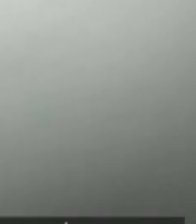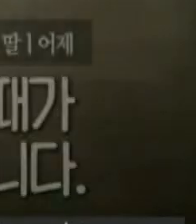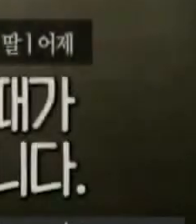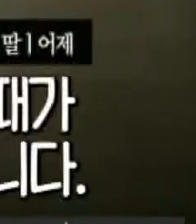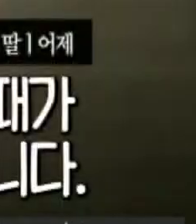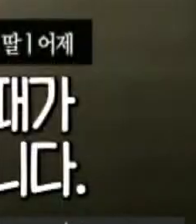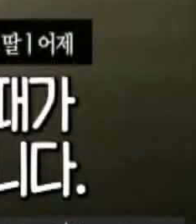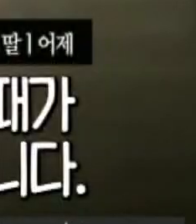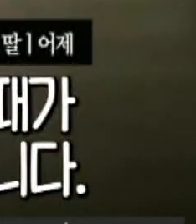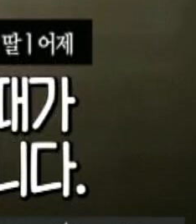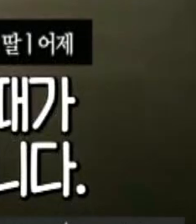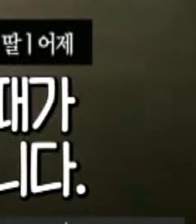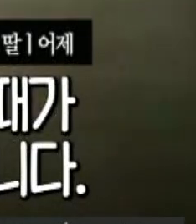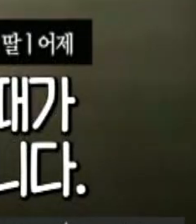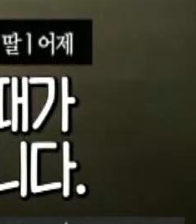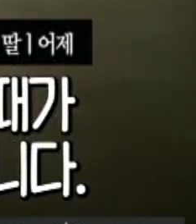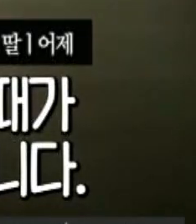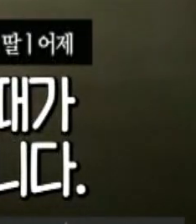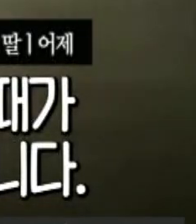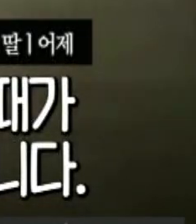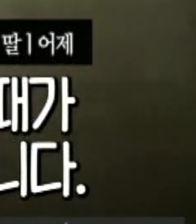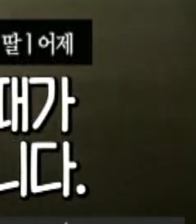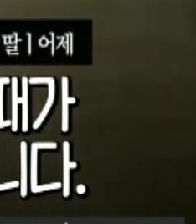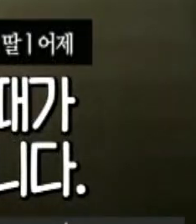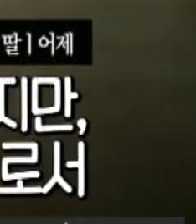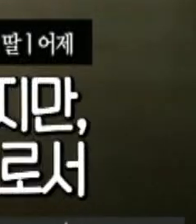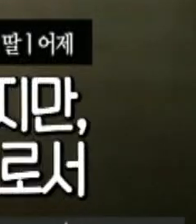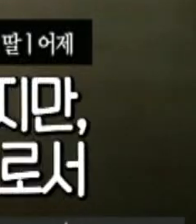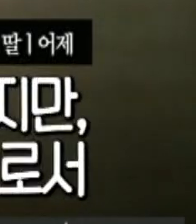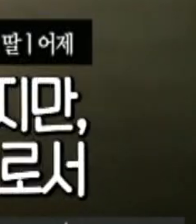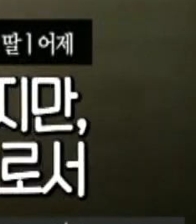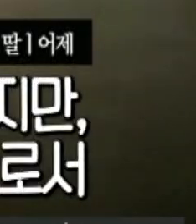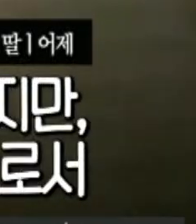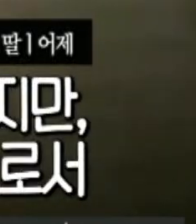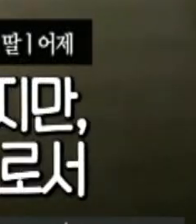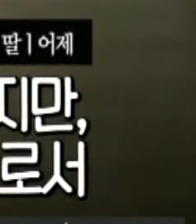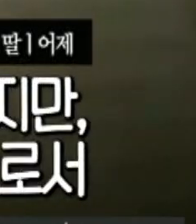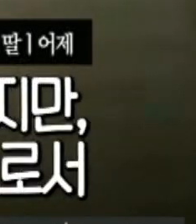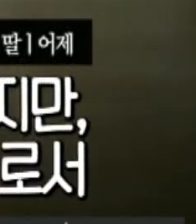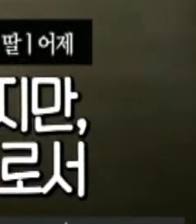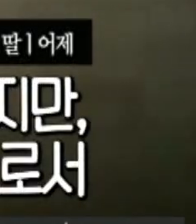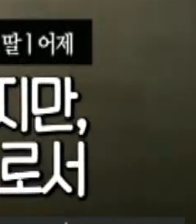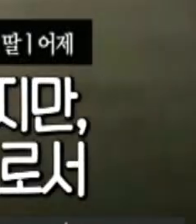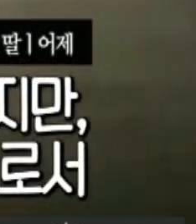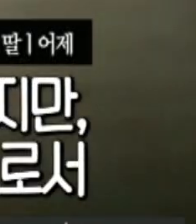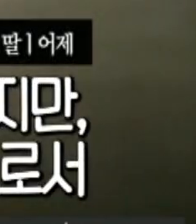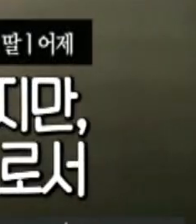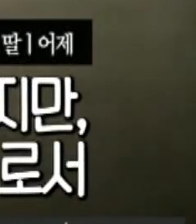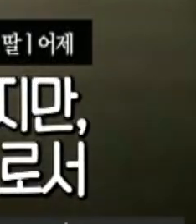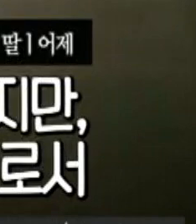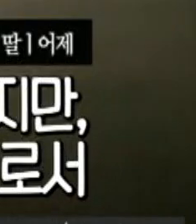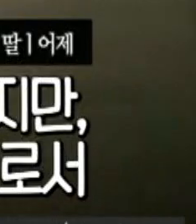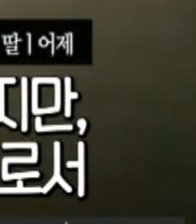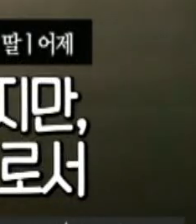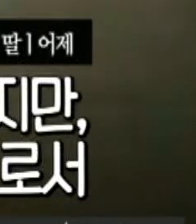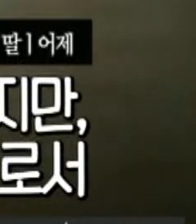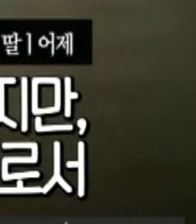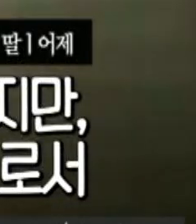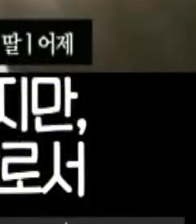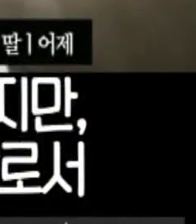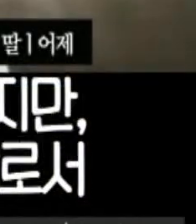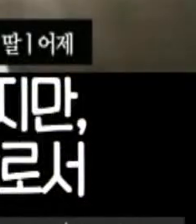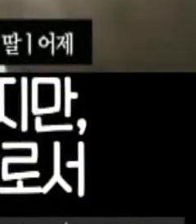없으신가요? 낙선하실 때가 제일 마음이 아팠습니다. 딸로서는 불편하고 마음이